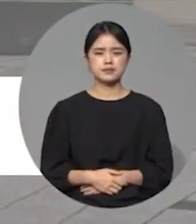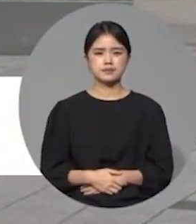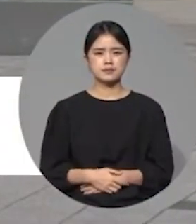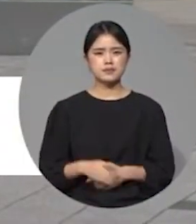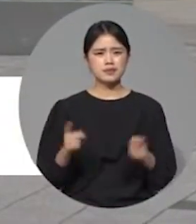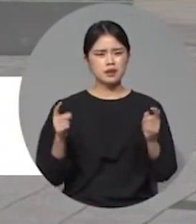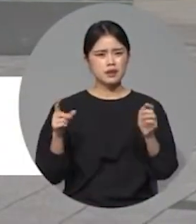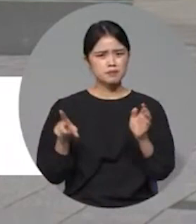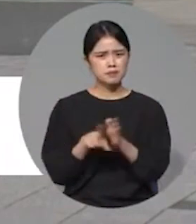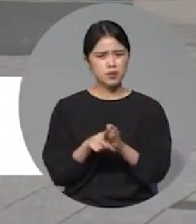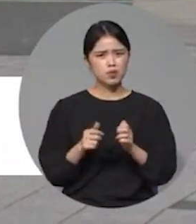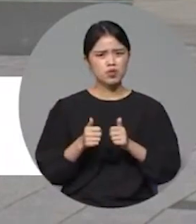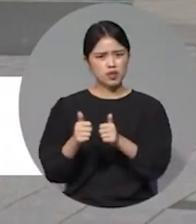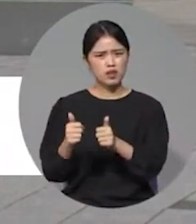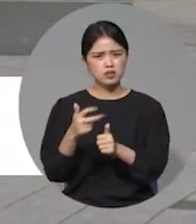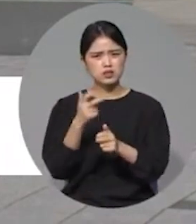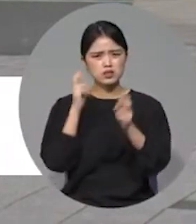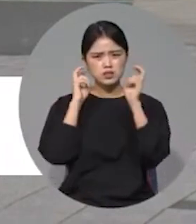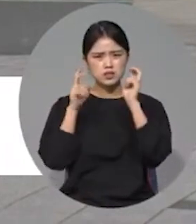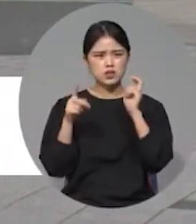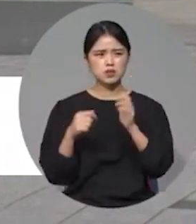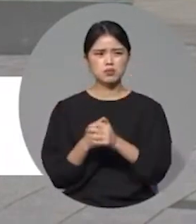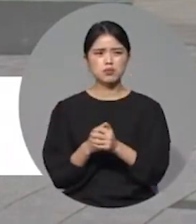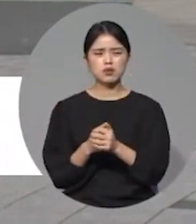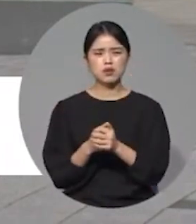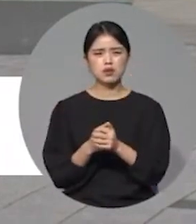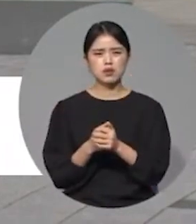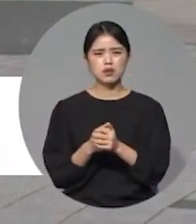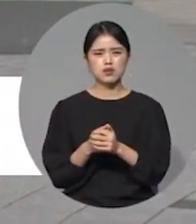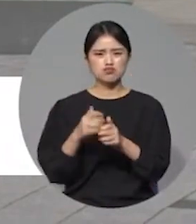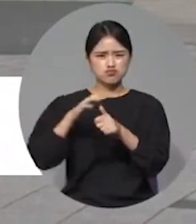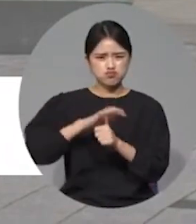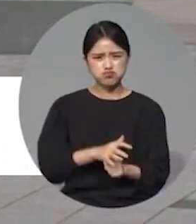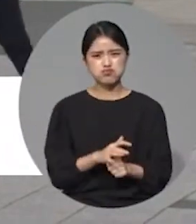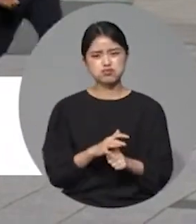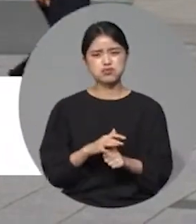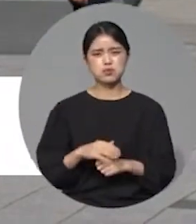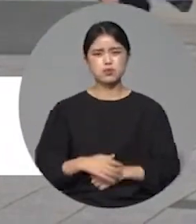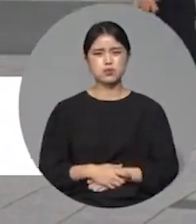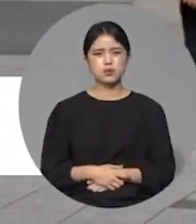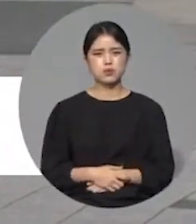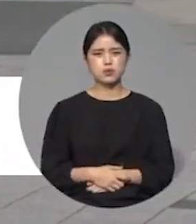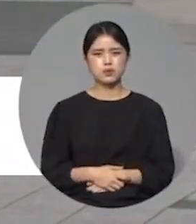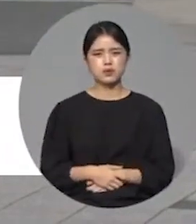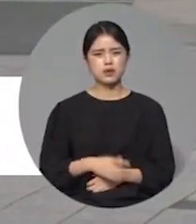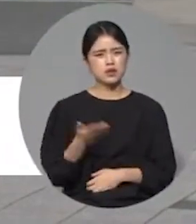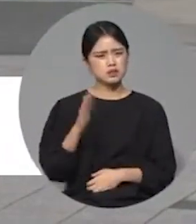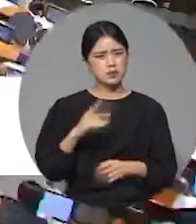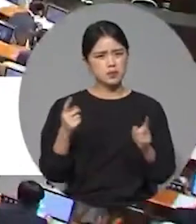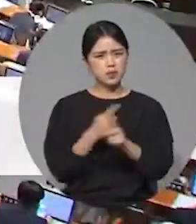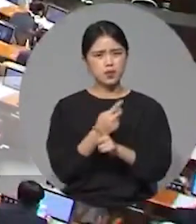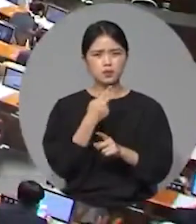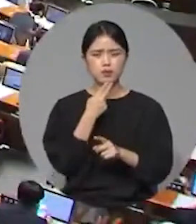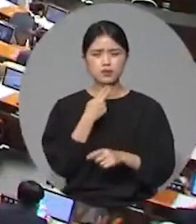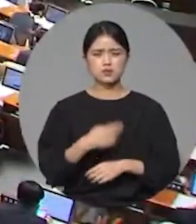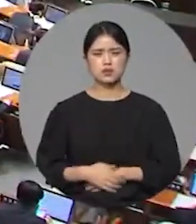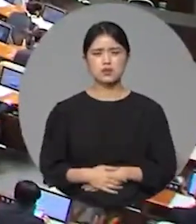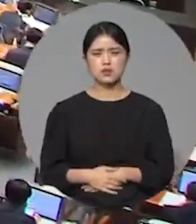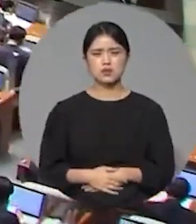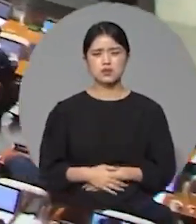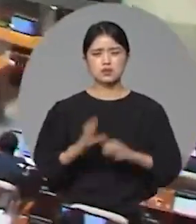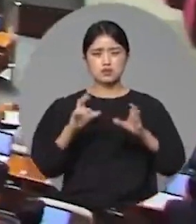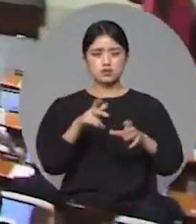믿고 따랐던 협력업체를 기만하고 힘으로 대응하고 누르고. 그런데 변하지 않았구나.